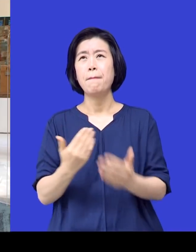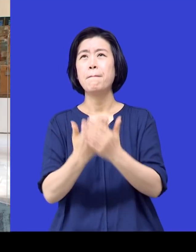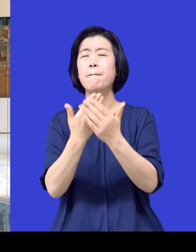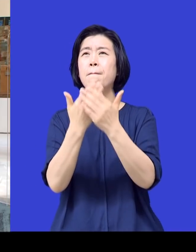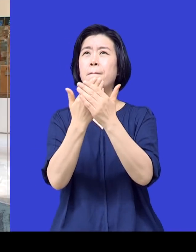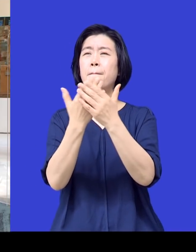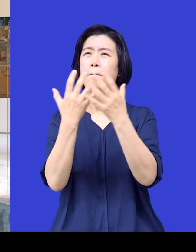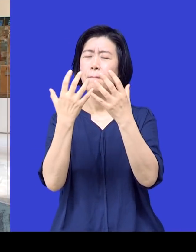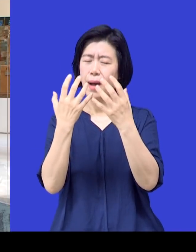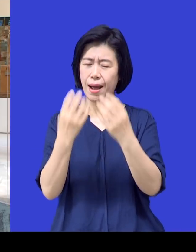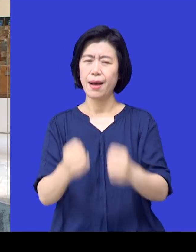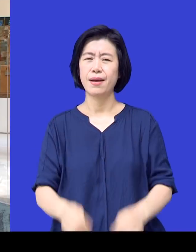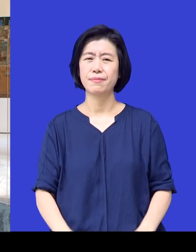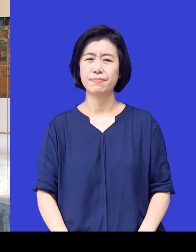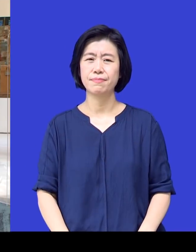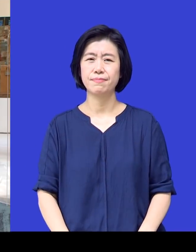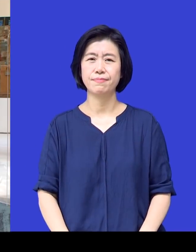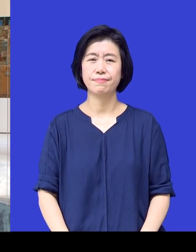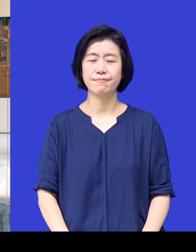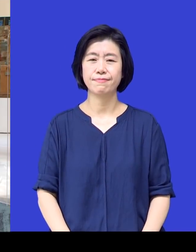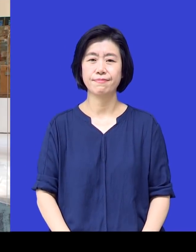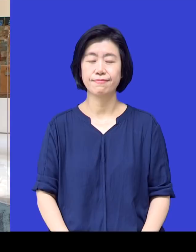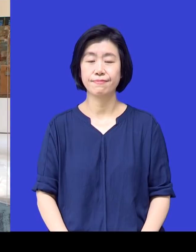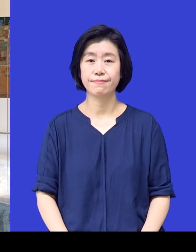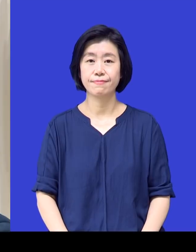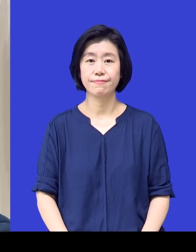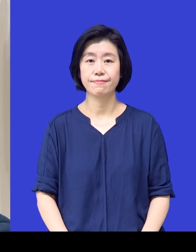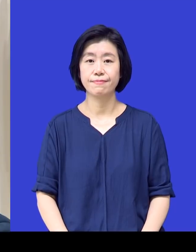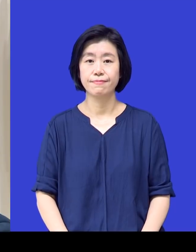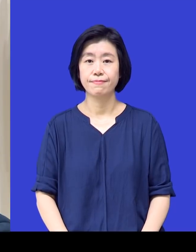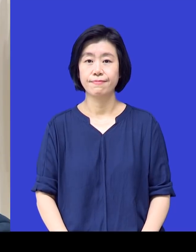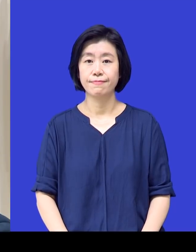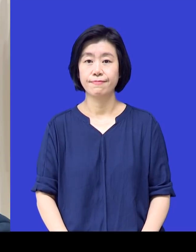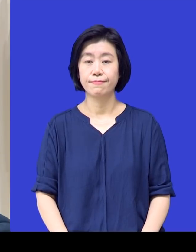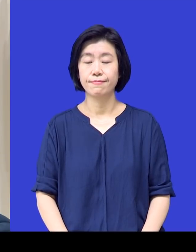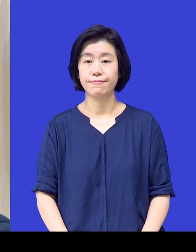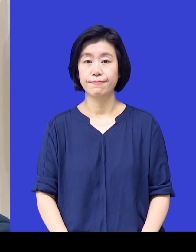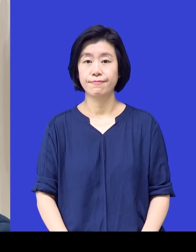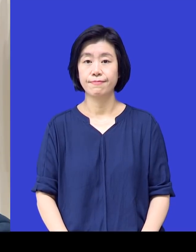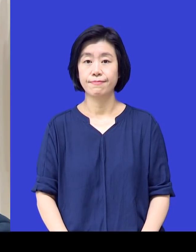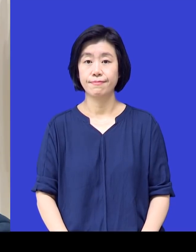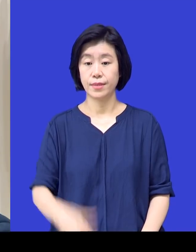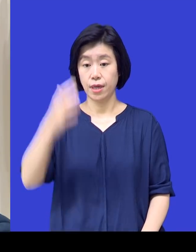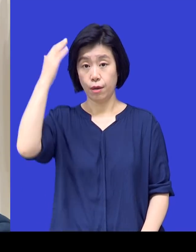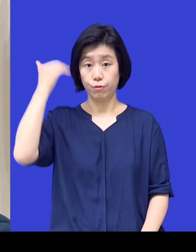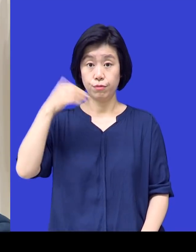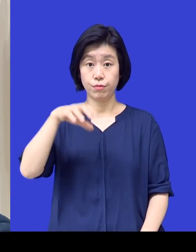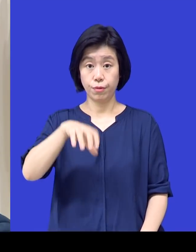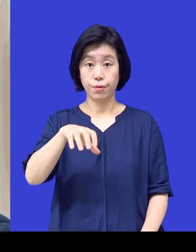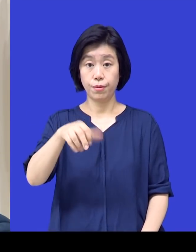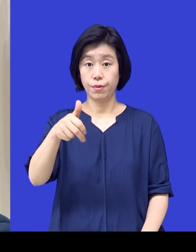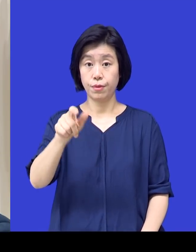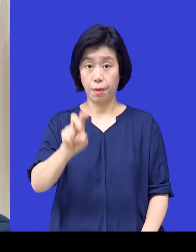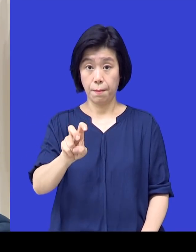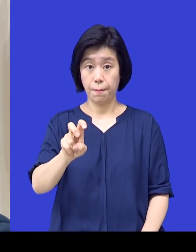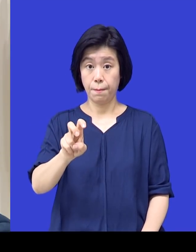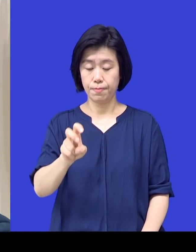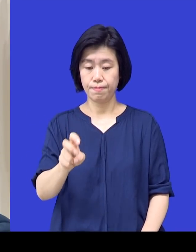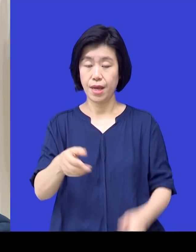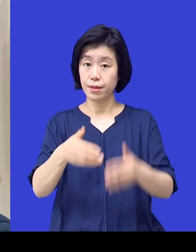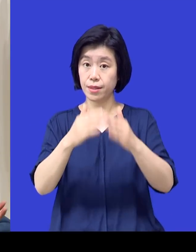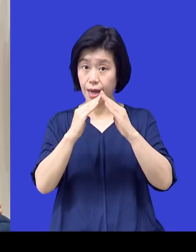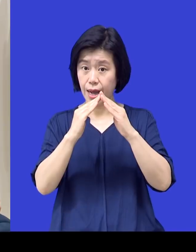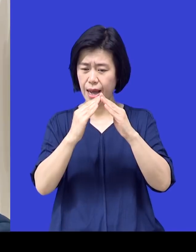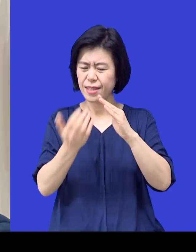하는 하나님의 마음을 알게 되는 그 부분이었는데요. 네. 제가 이제 한국에서 컴패션 시작하기 전에 네.